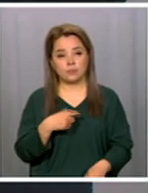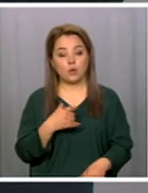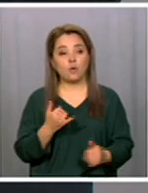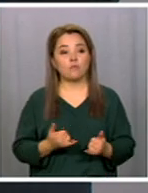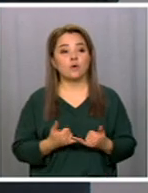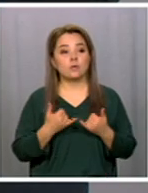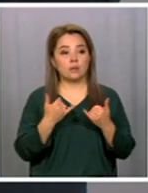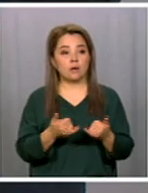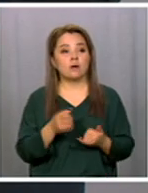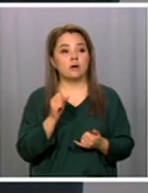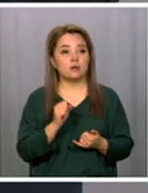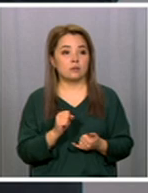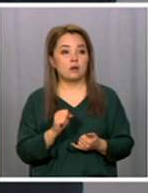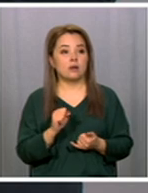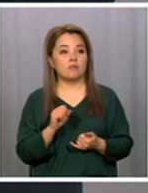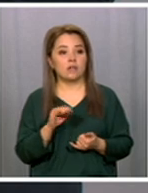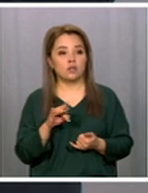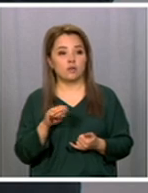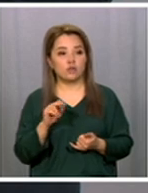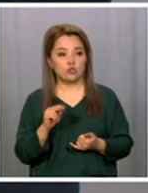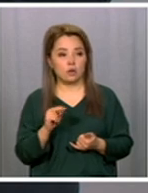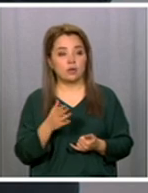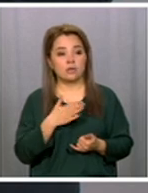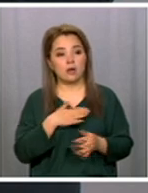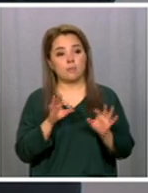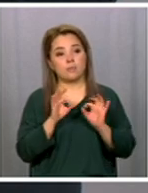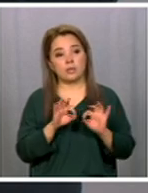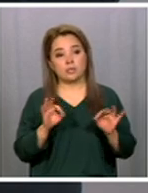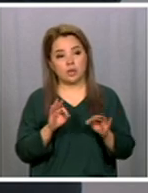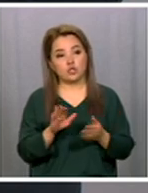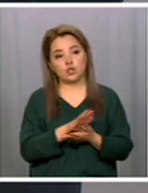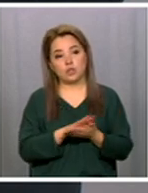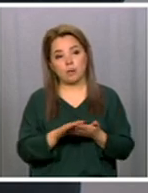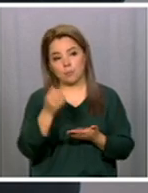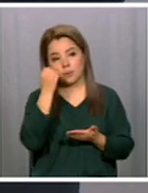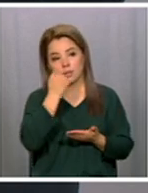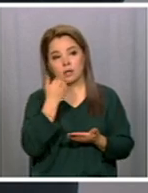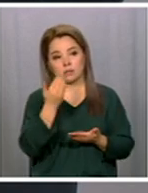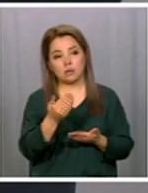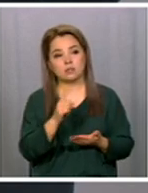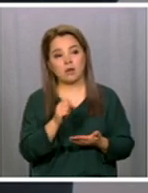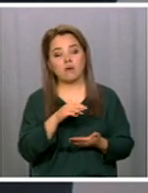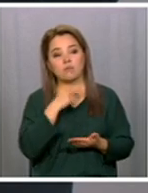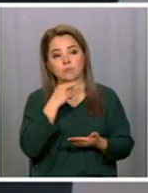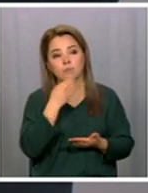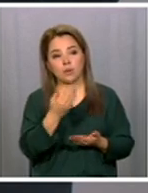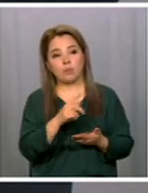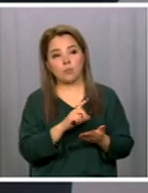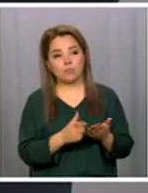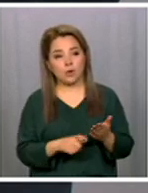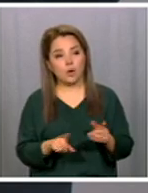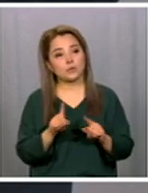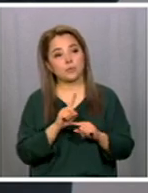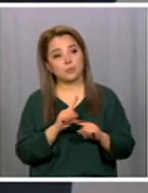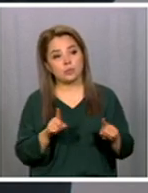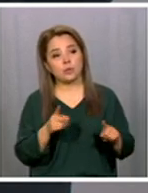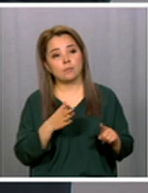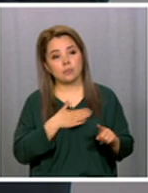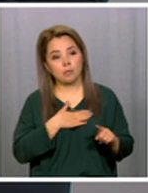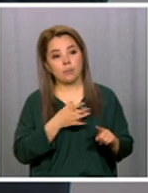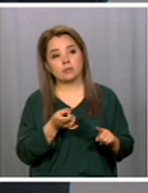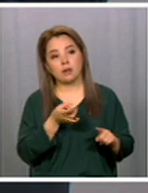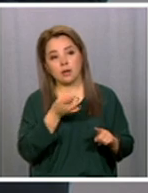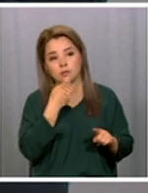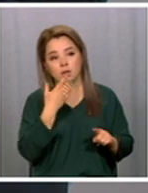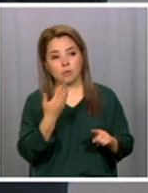Уважаемый Александр Альфредович, я выражаю слова искренней благодарности за вашу повесть. Особенно мне